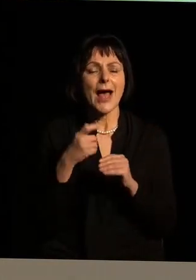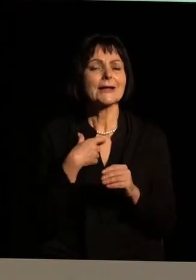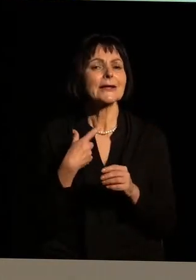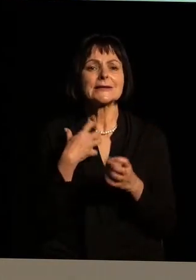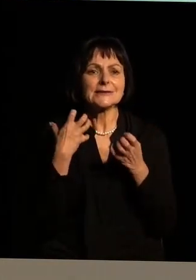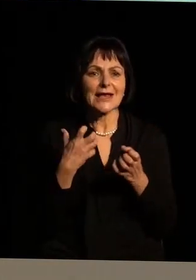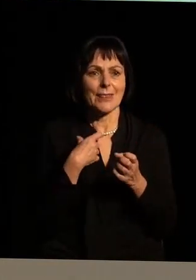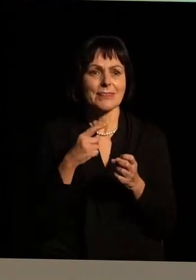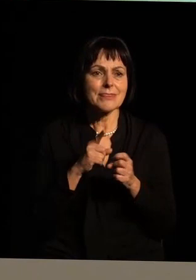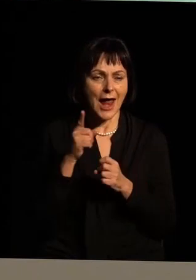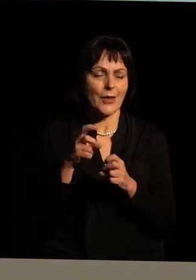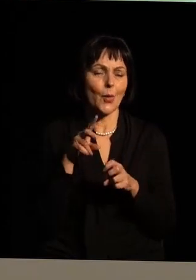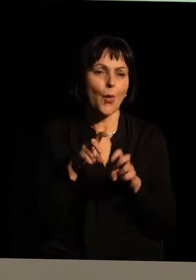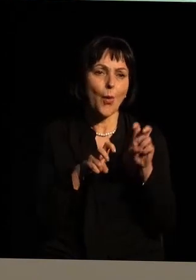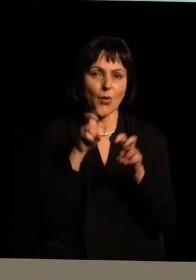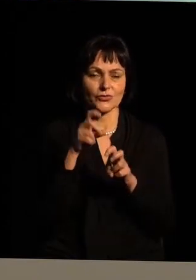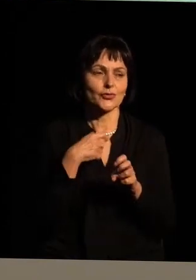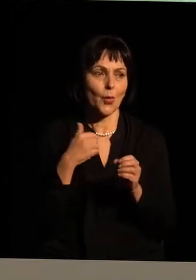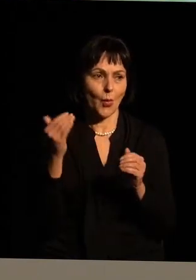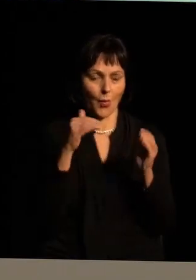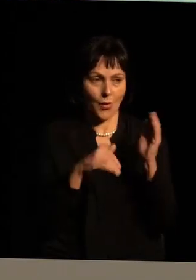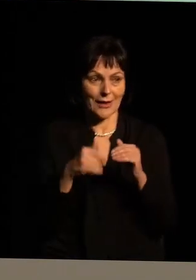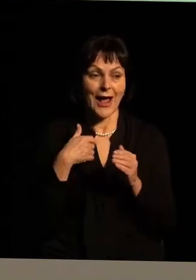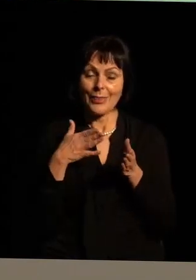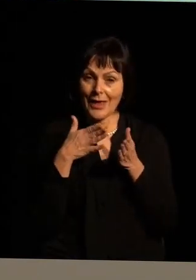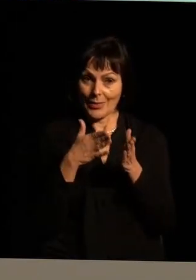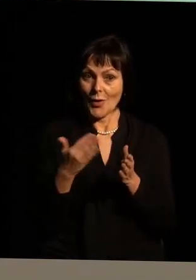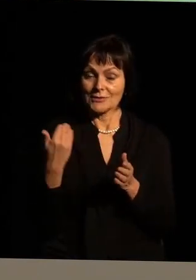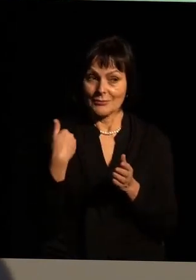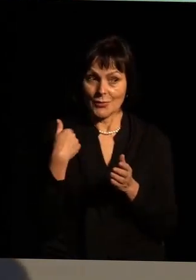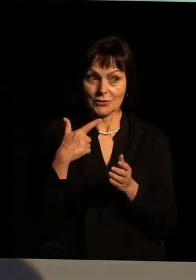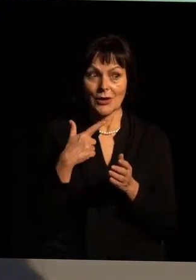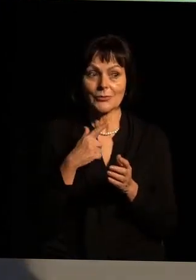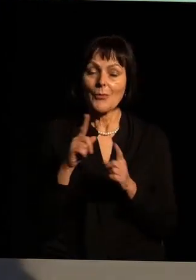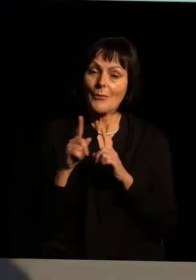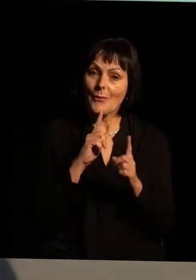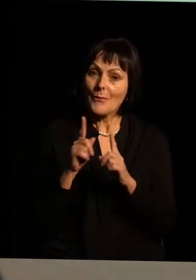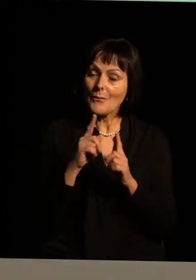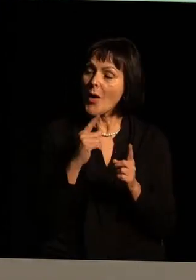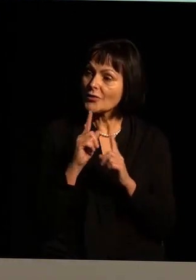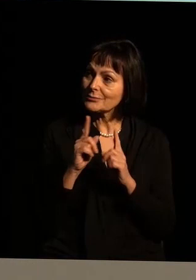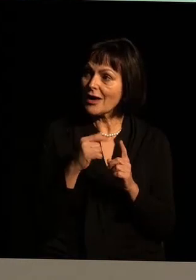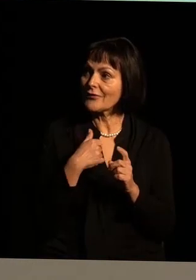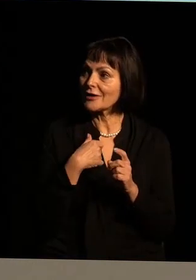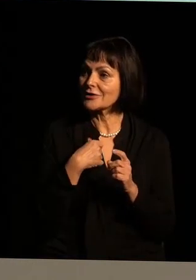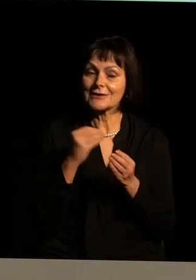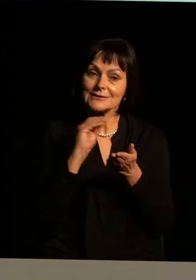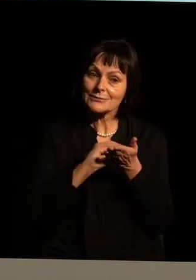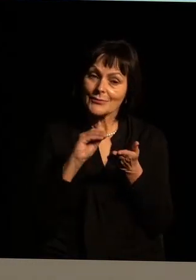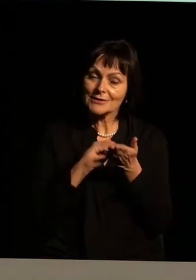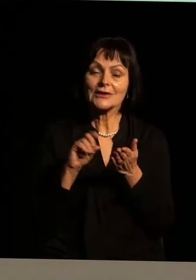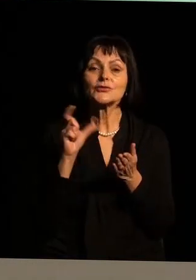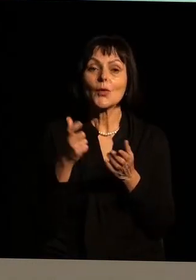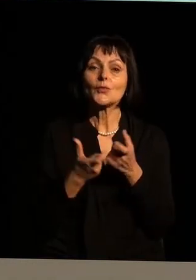zapał do chodzenia po górach. Całe szczęście, że na jego drodze pojawił się ktoś, kto postanowił pospiskować, czyli spisać